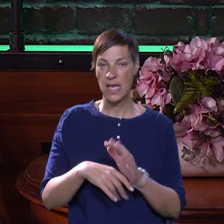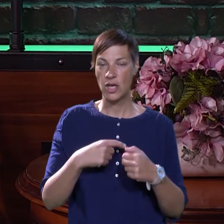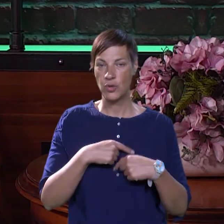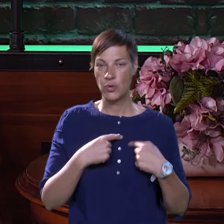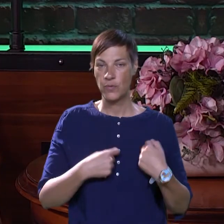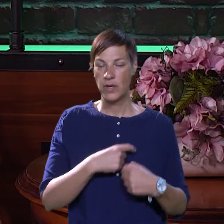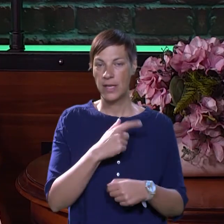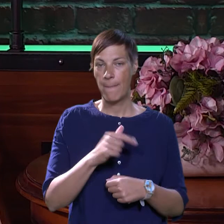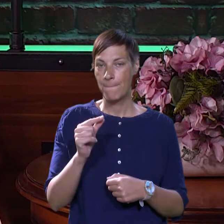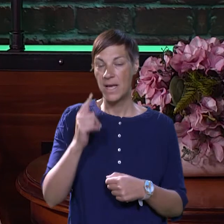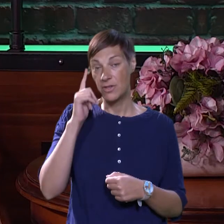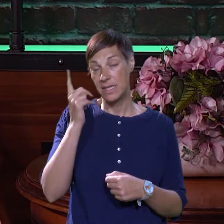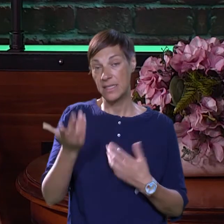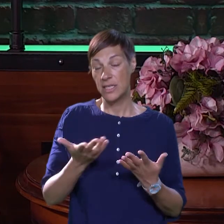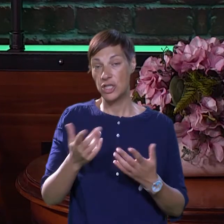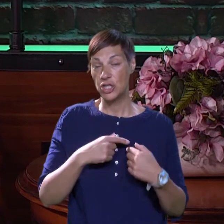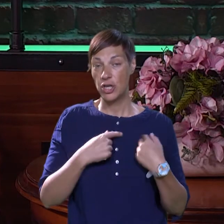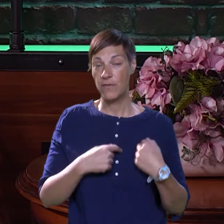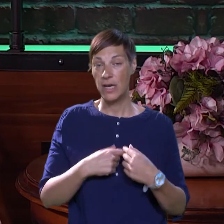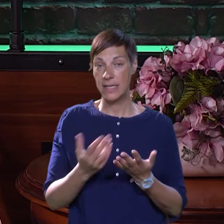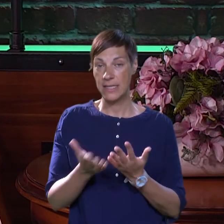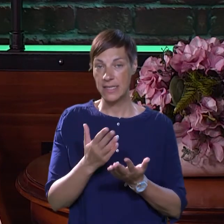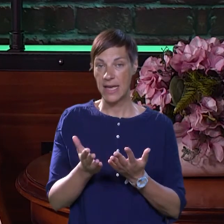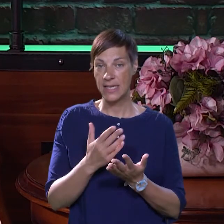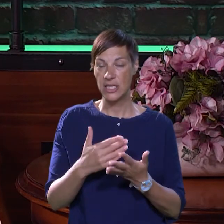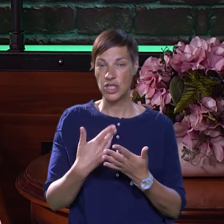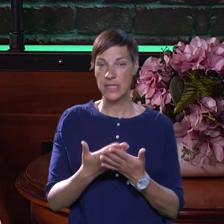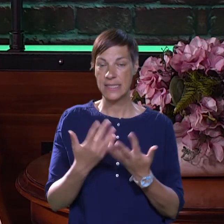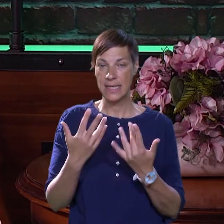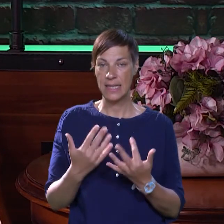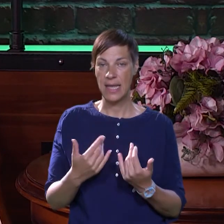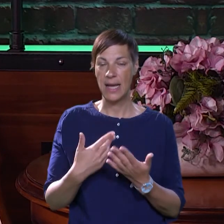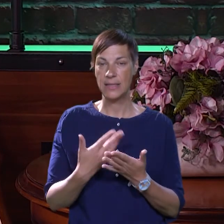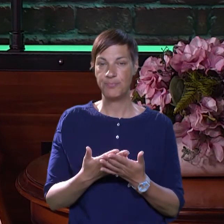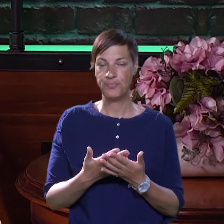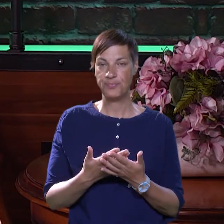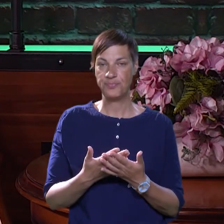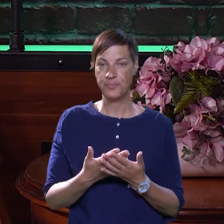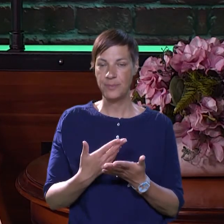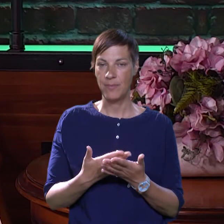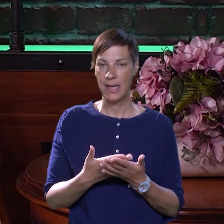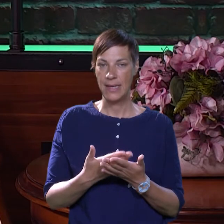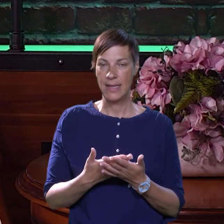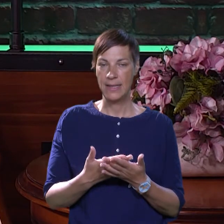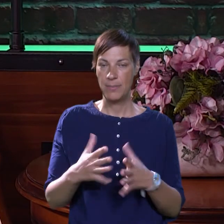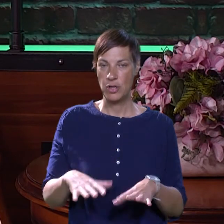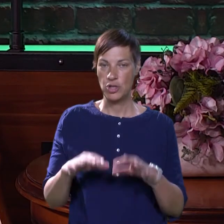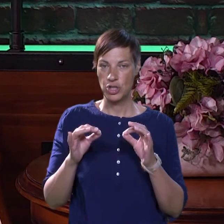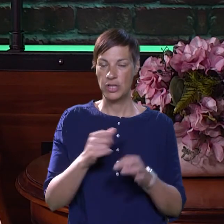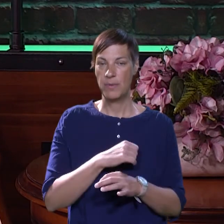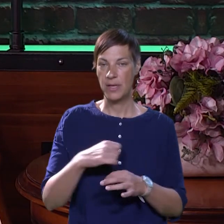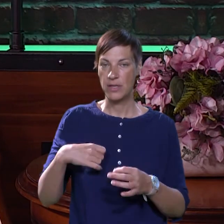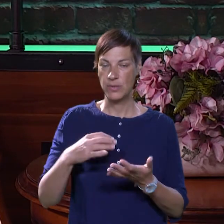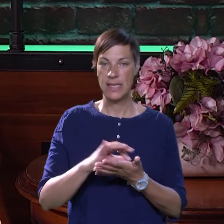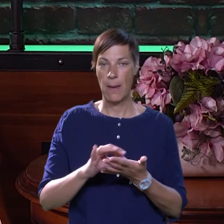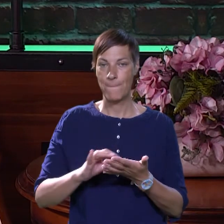o volontiranju, malo da se zna što je volonterska knjižica i te nekakve detalje, a i na temelju onoga što je odabrano u